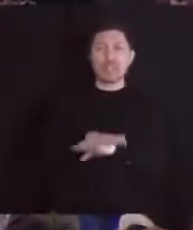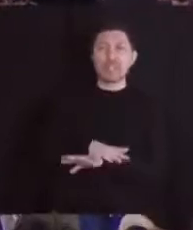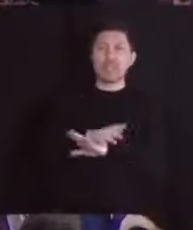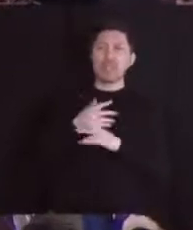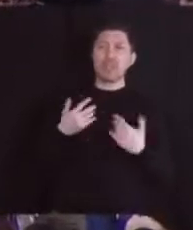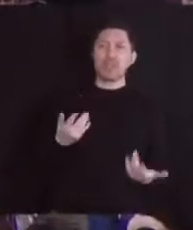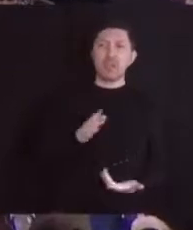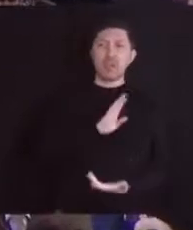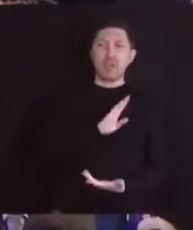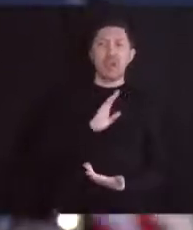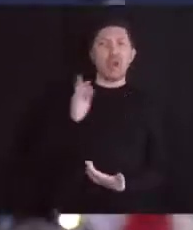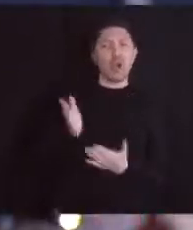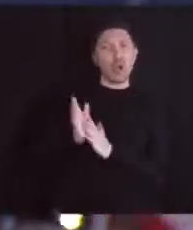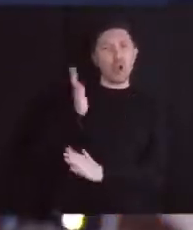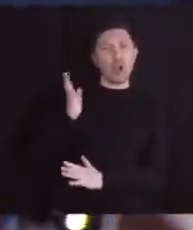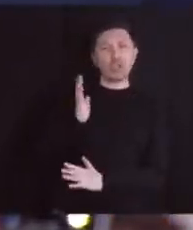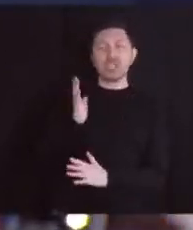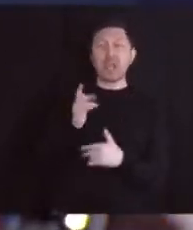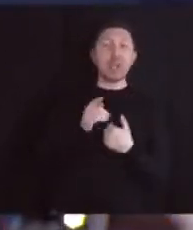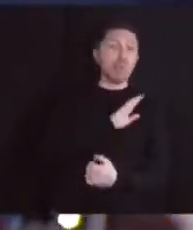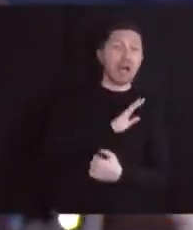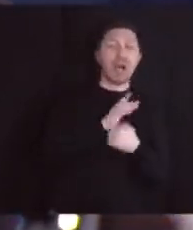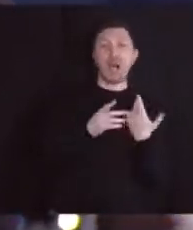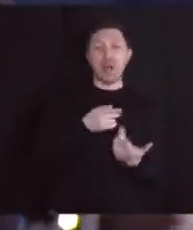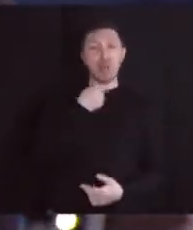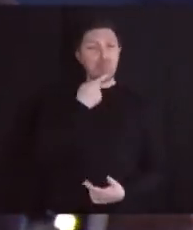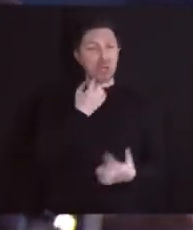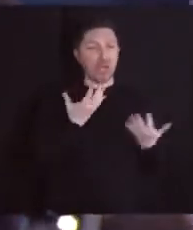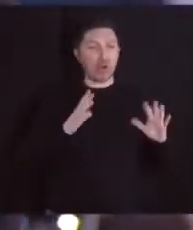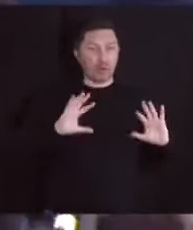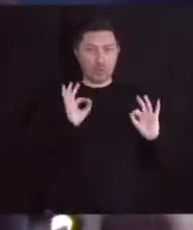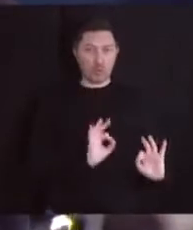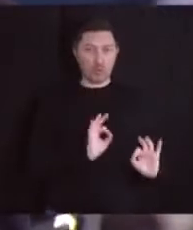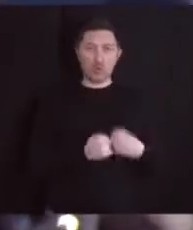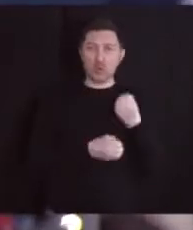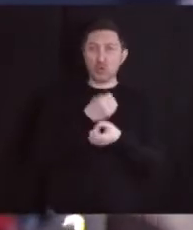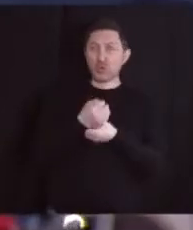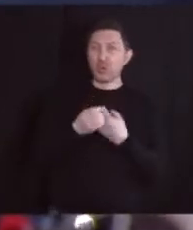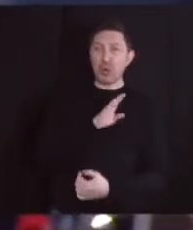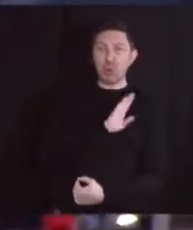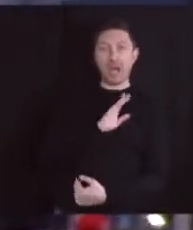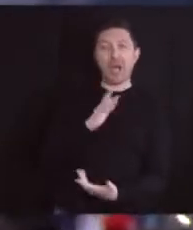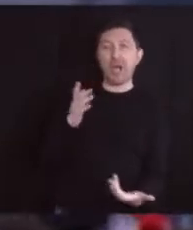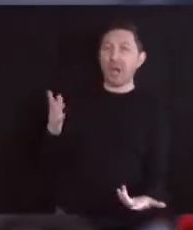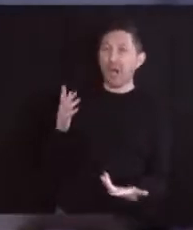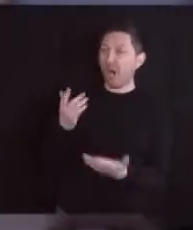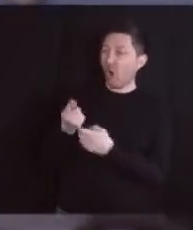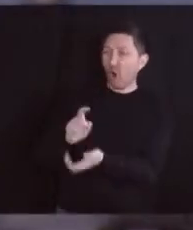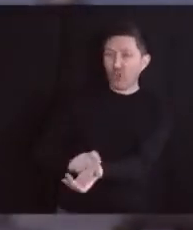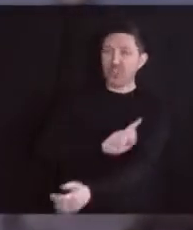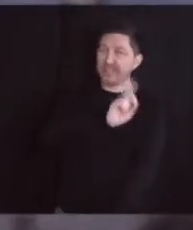notre couleur de peau, ni même de notre parler, mais de l'horizon qui nous rassemble pour toujours.